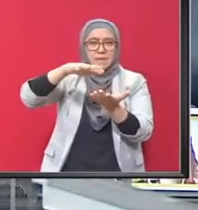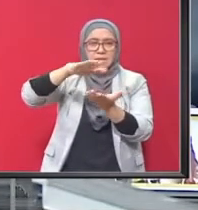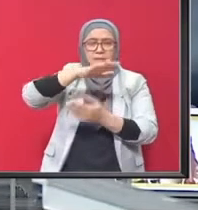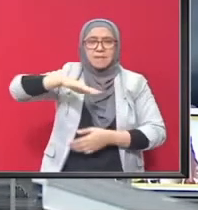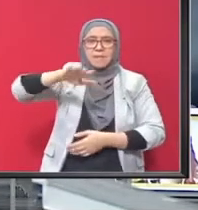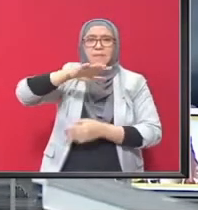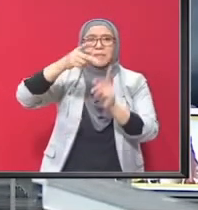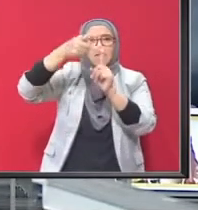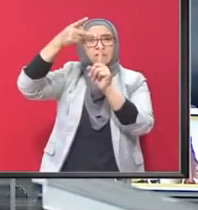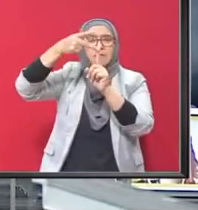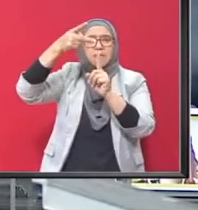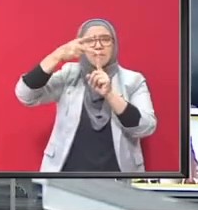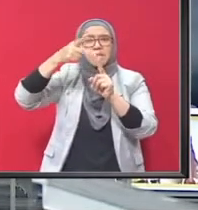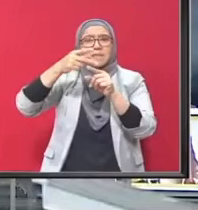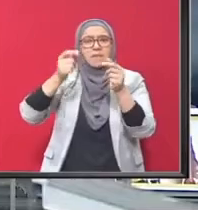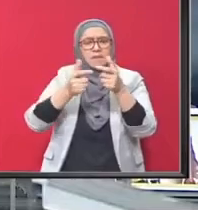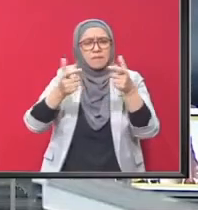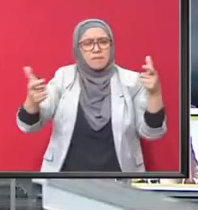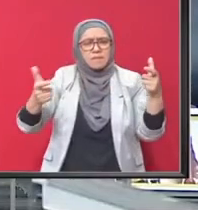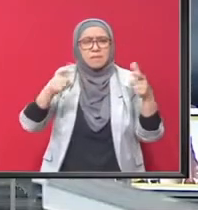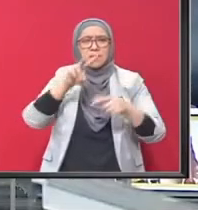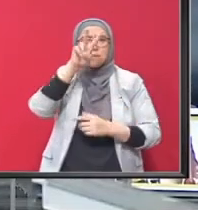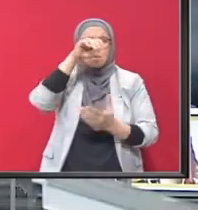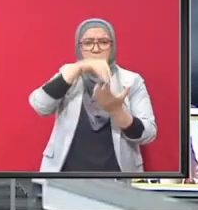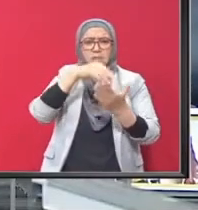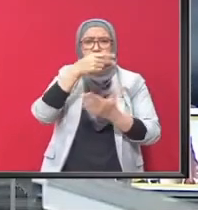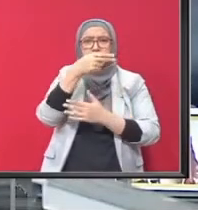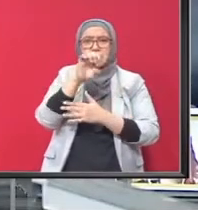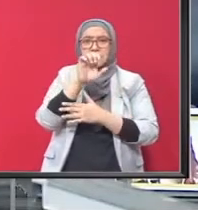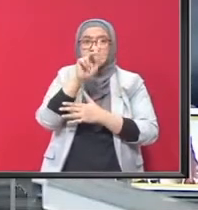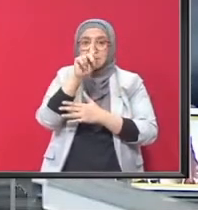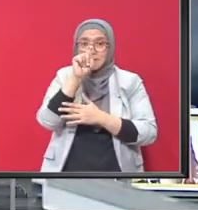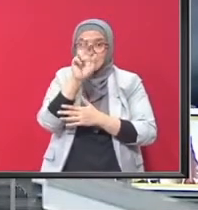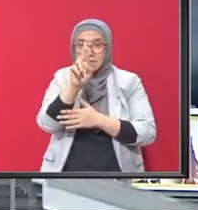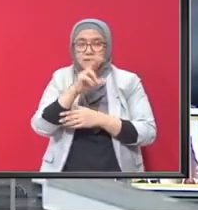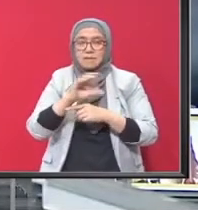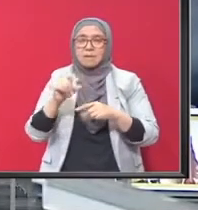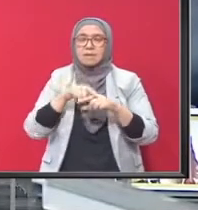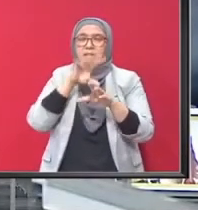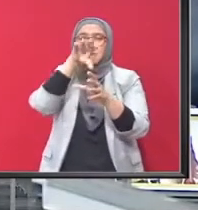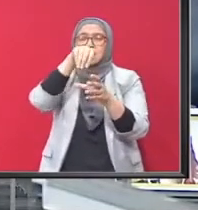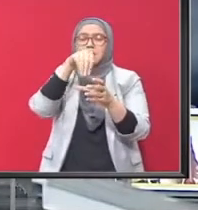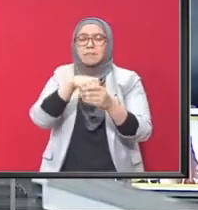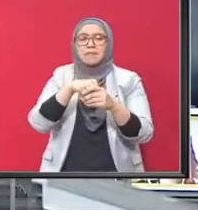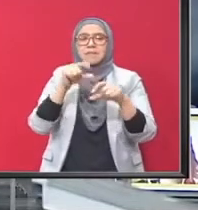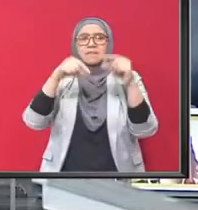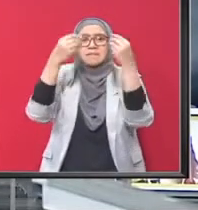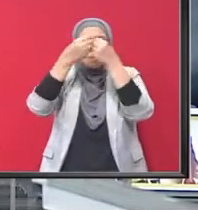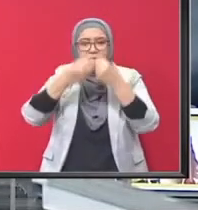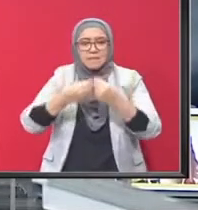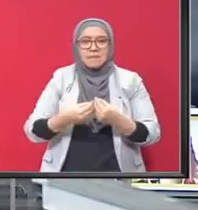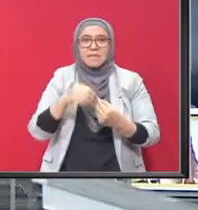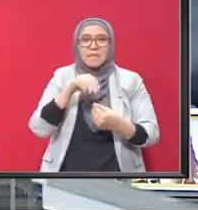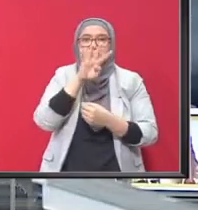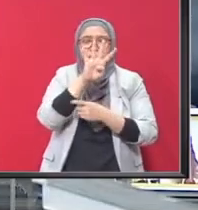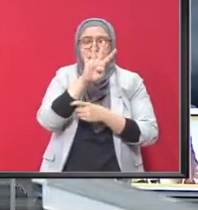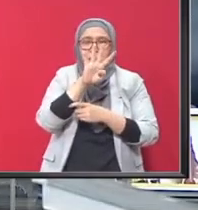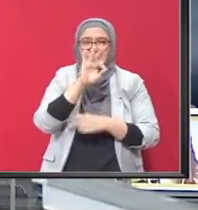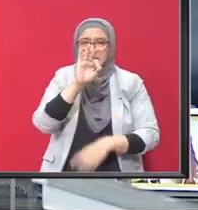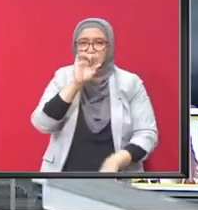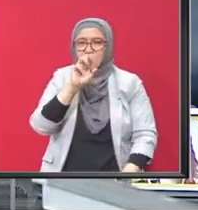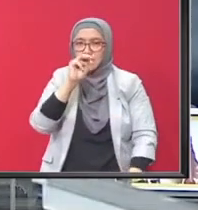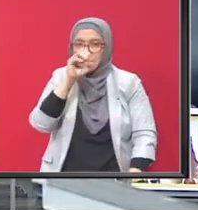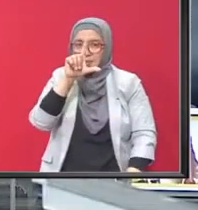yang berkuasa dan sebanyak 2000 hektar Hai Yuni akan melibatkan sebanyak empat formulasi